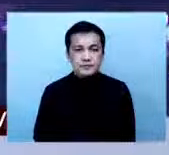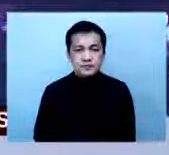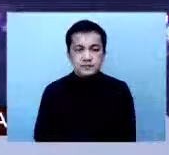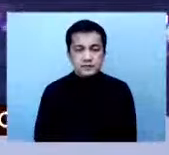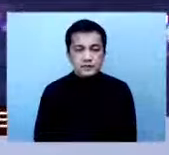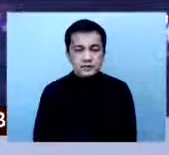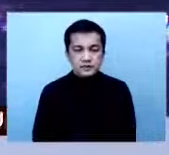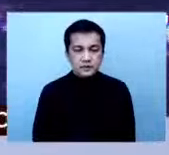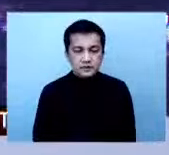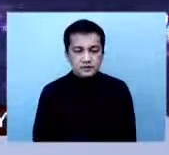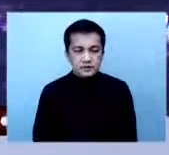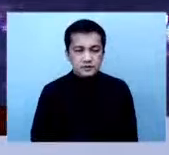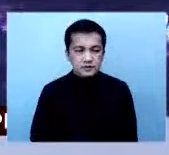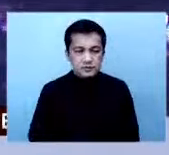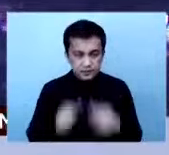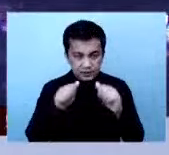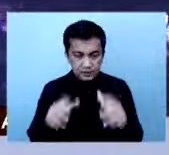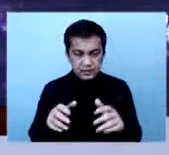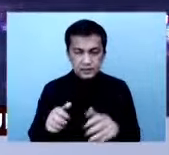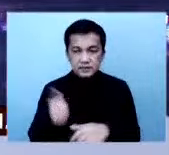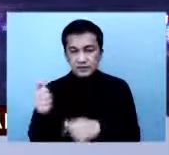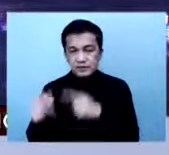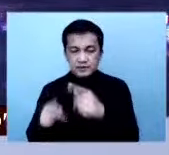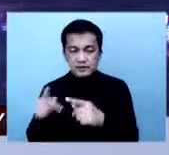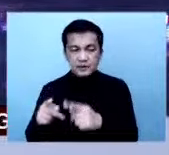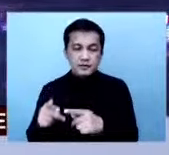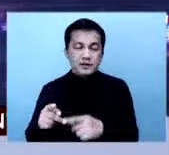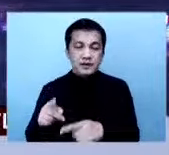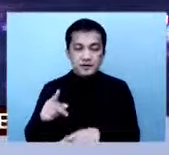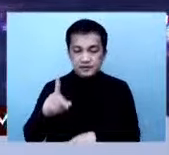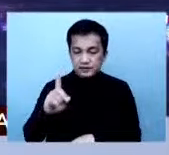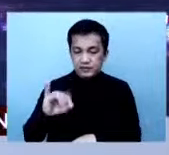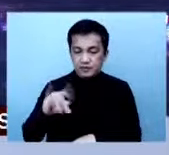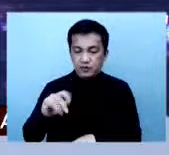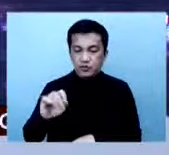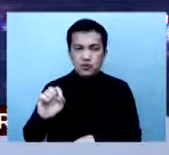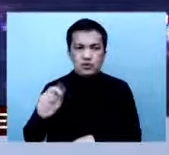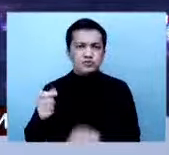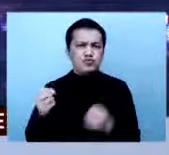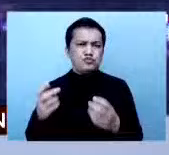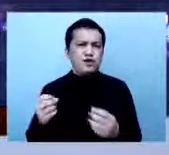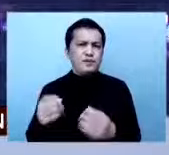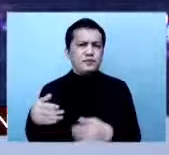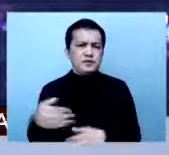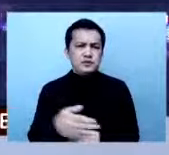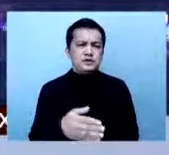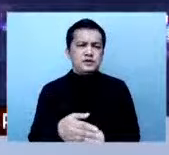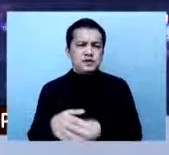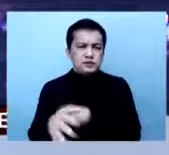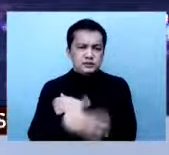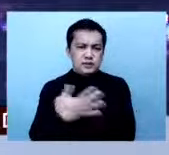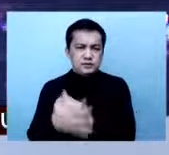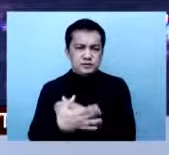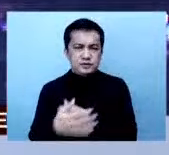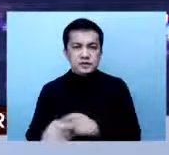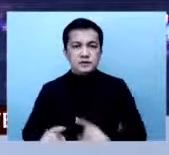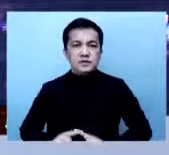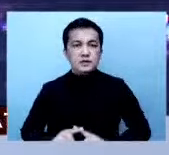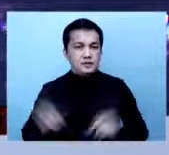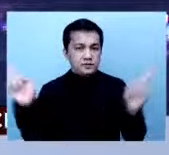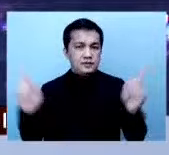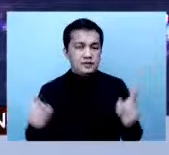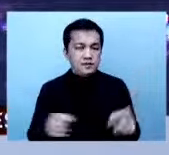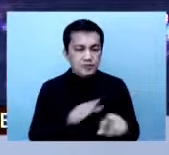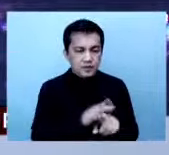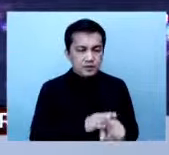5a ilang residente sa city ang napakaraming tamban sa daligan kabaliktaran namanan ang matumal